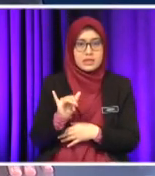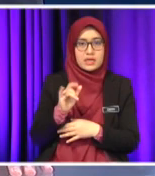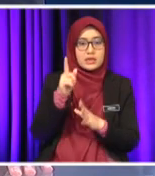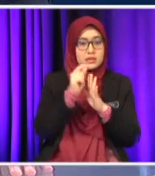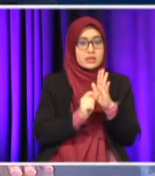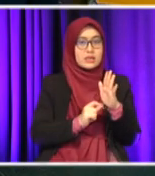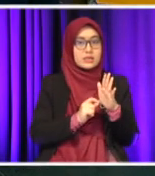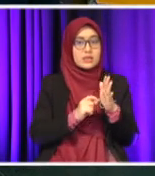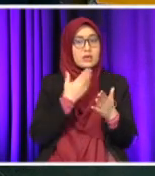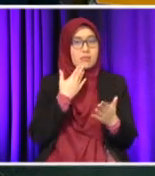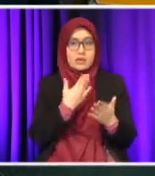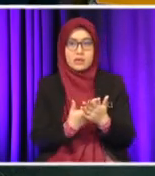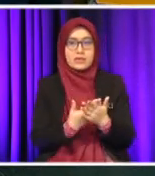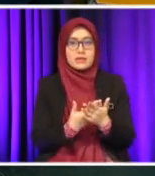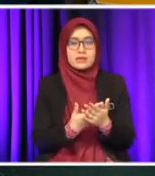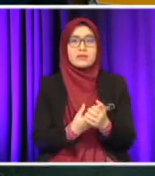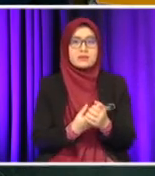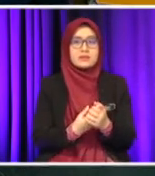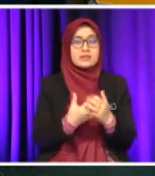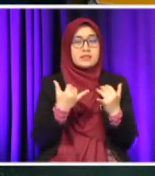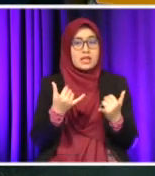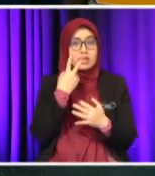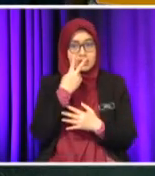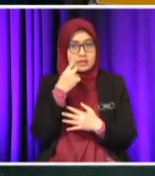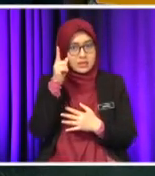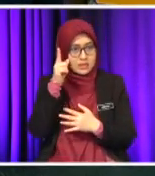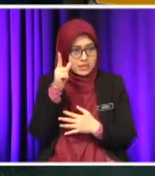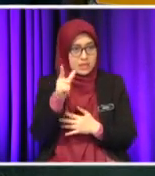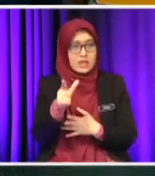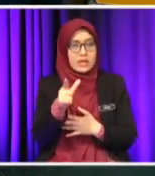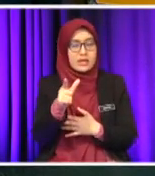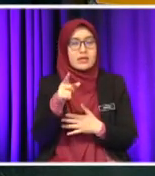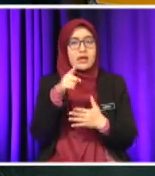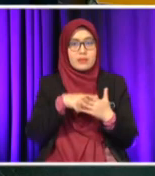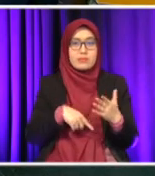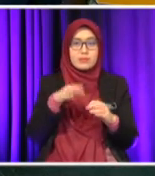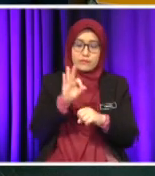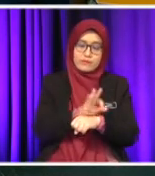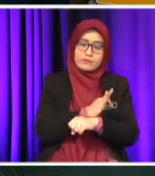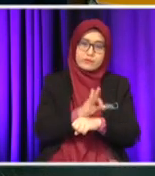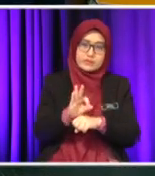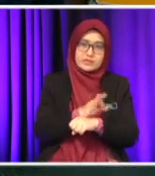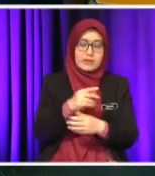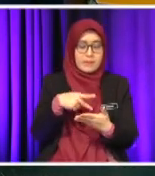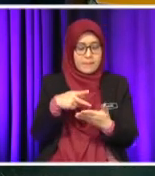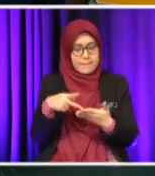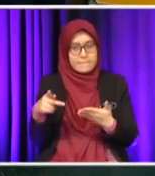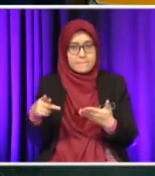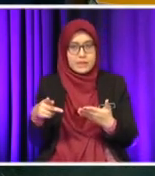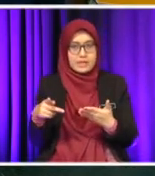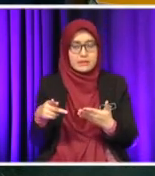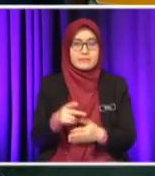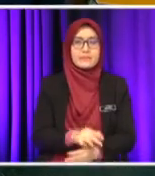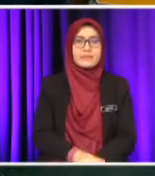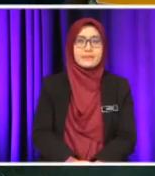kita lihat Apakah fungsi yang diternak apa yang kita tadi itu sekarang penadah macam-macam fungsi kalau kita tengok